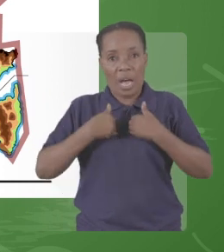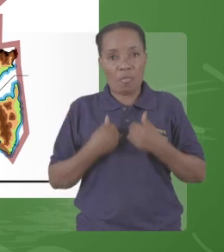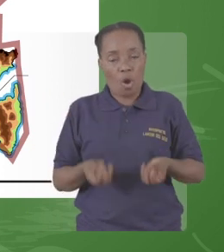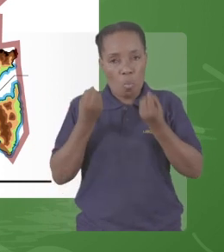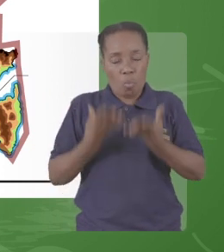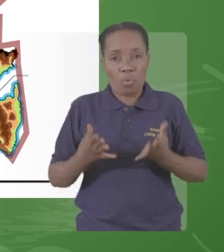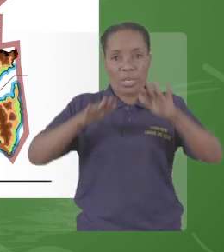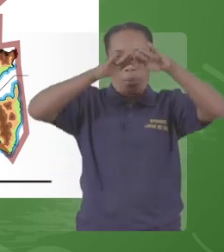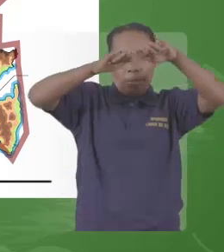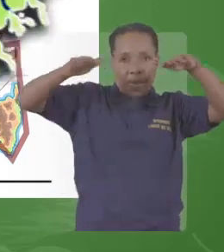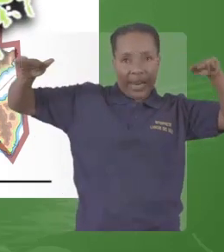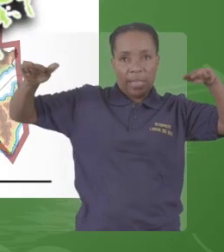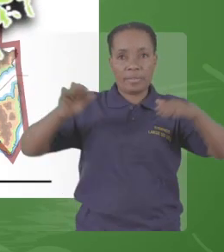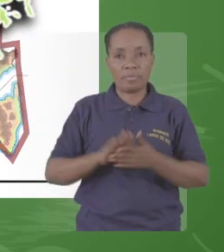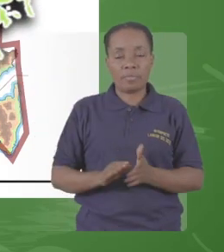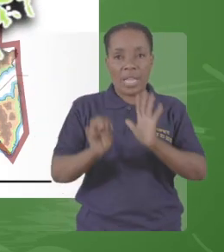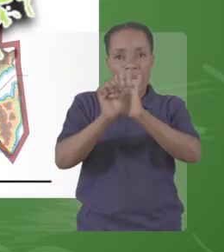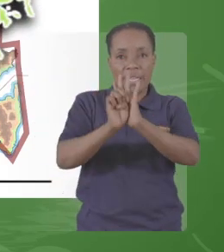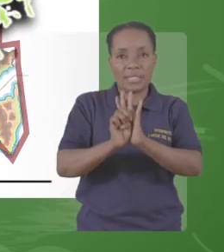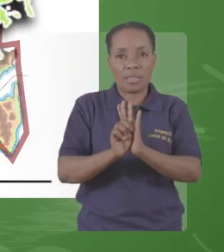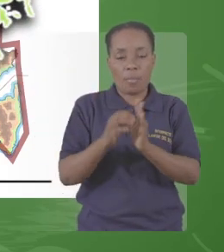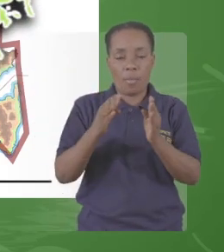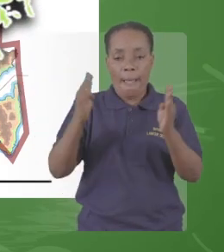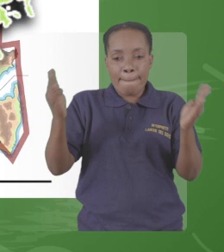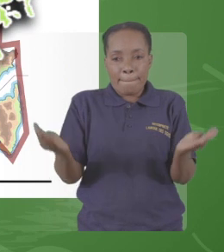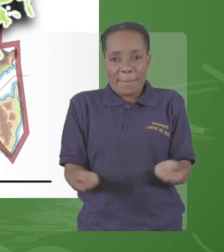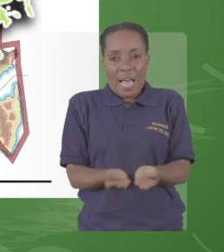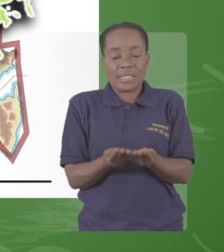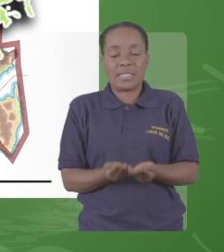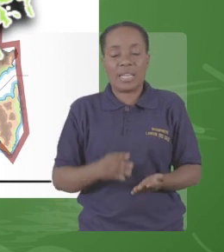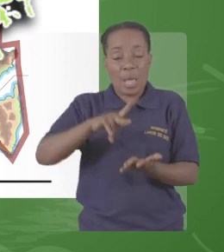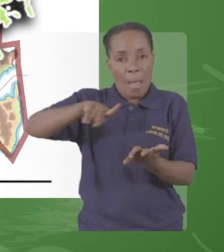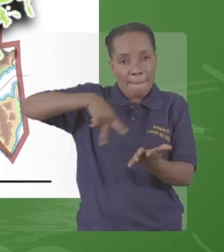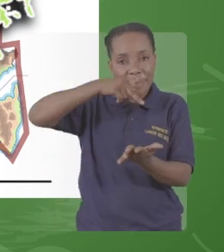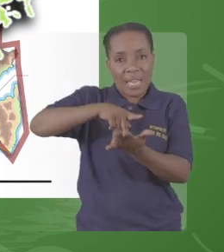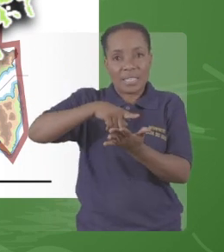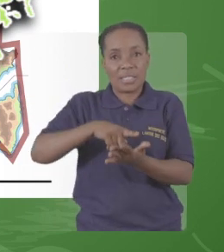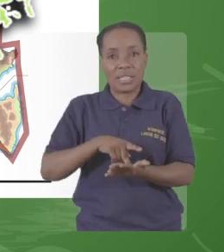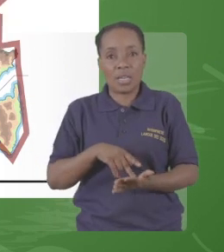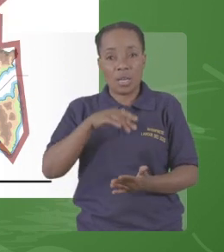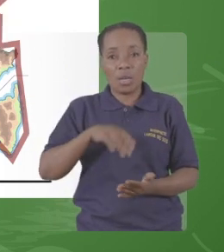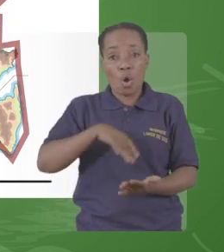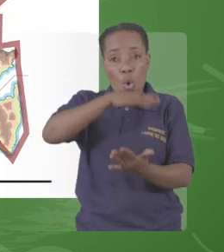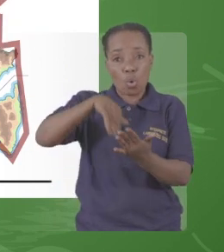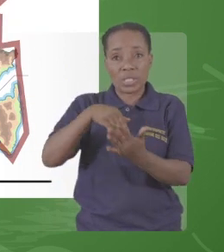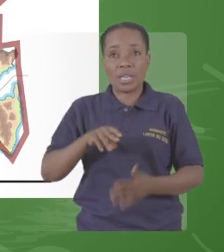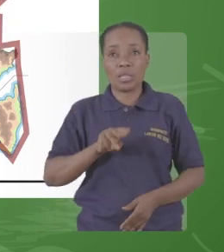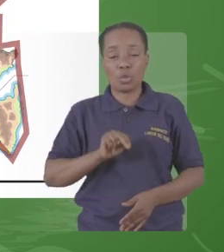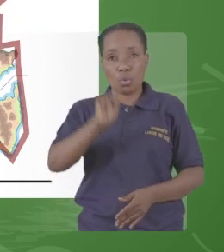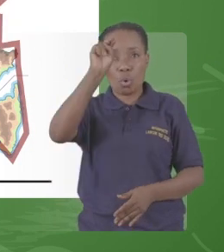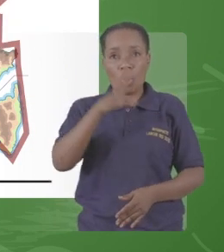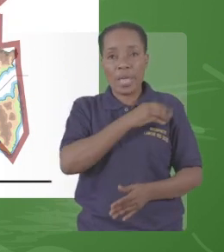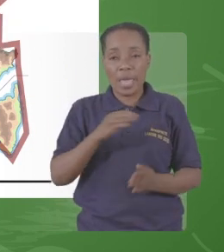citer le bassin parisien au centre-nord et le bassin